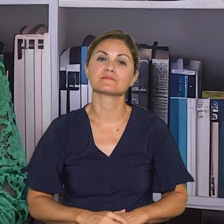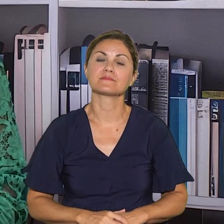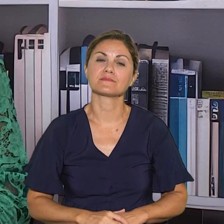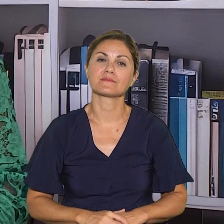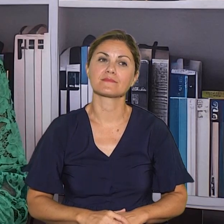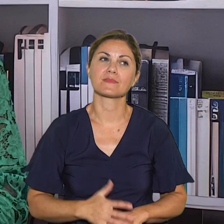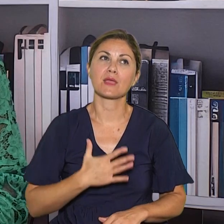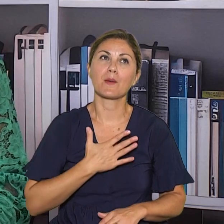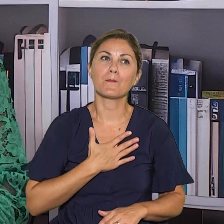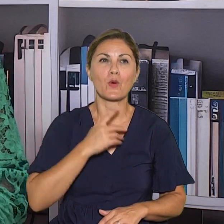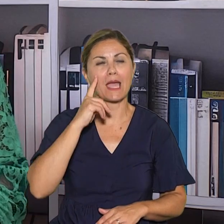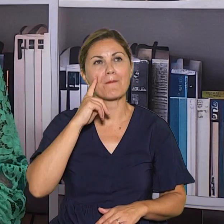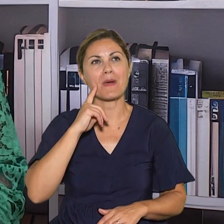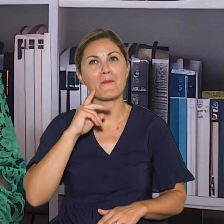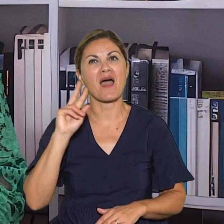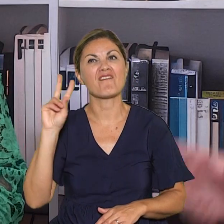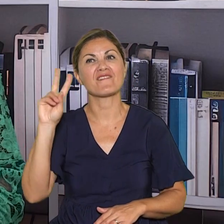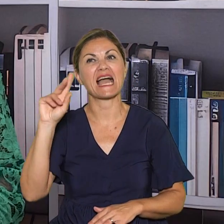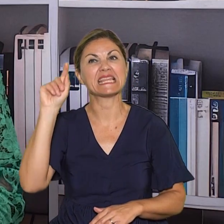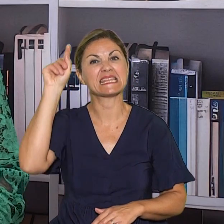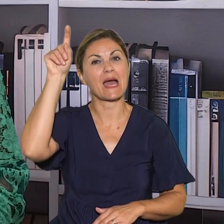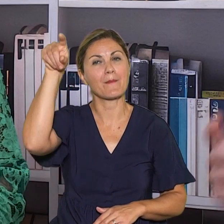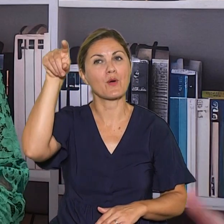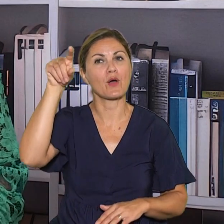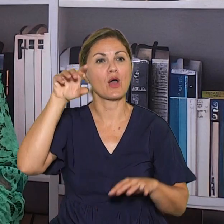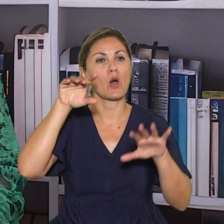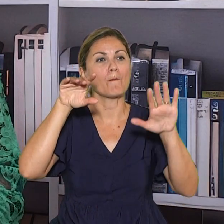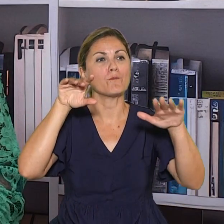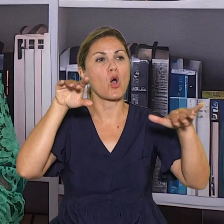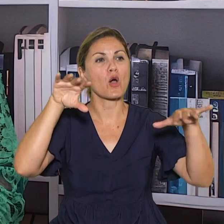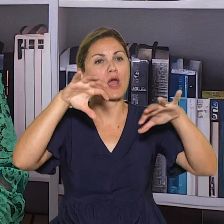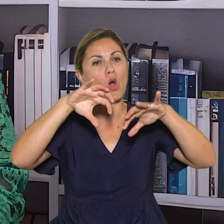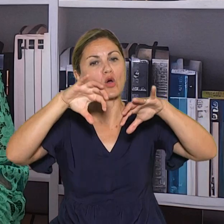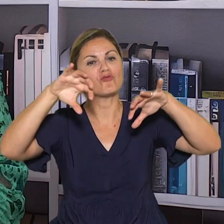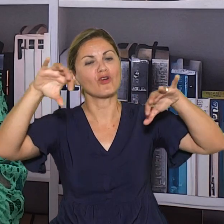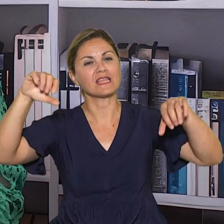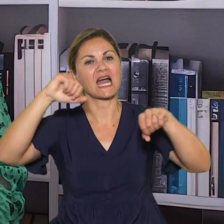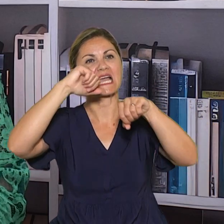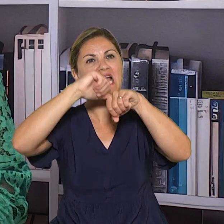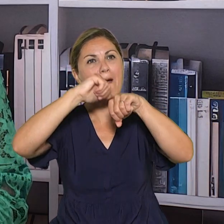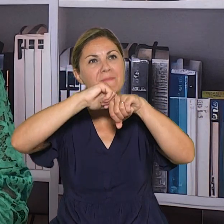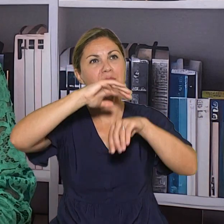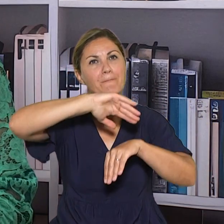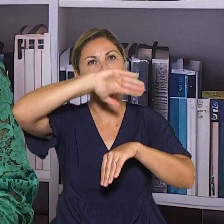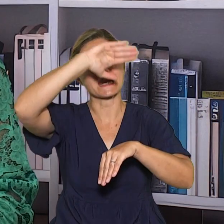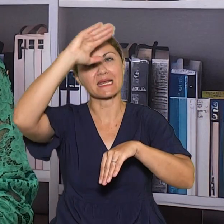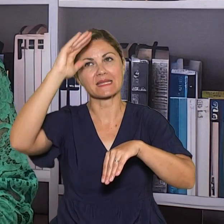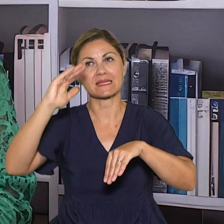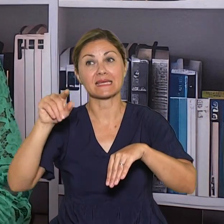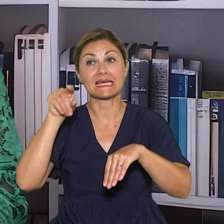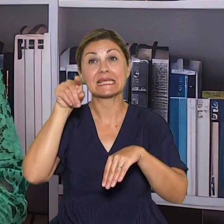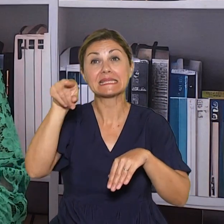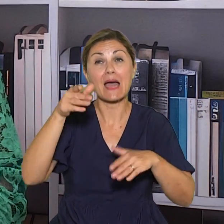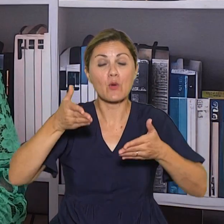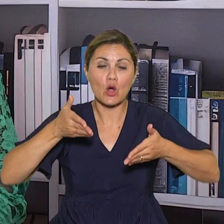pjesmu od njoj. Moja je mater vlajina bila, od mora je dililo bokun kamena i siva stina. Zagora je rodila